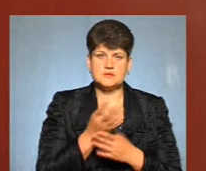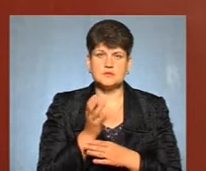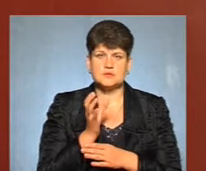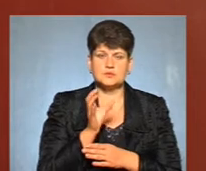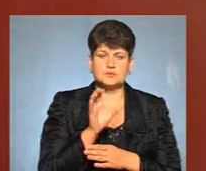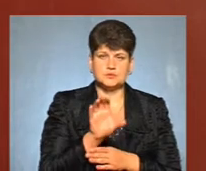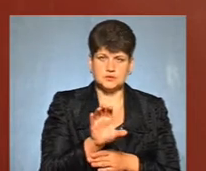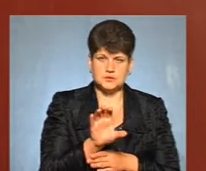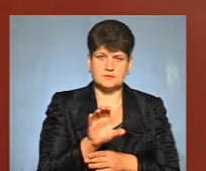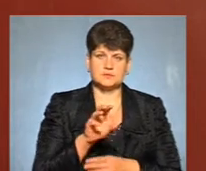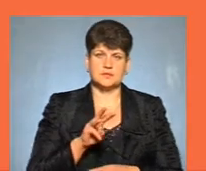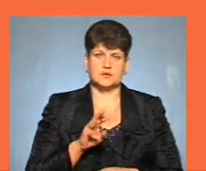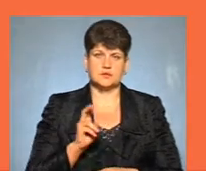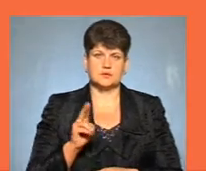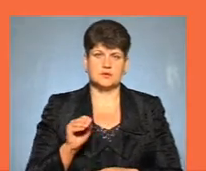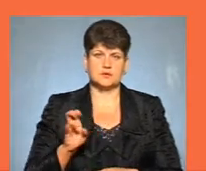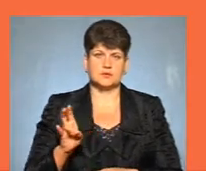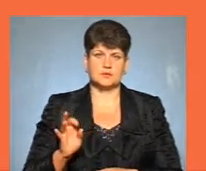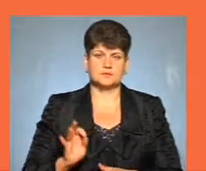моєї колеги Марії Котенко.